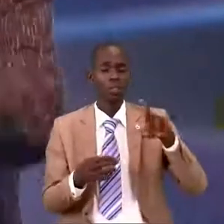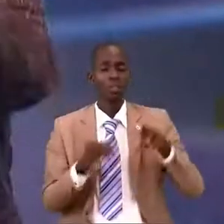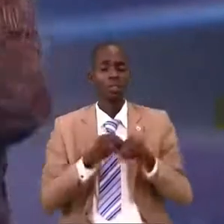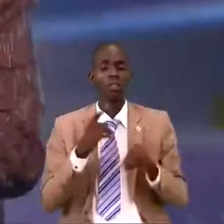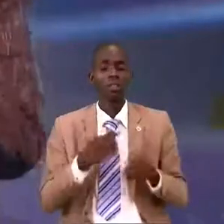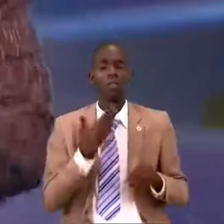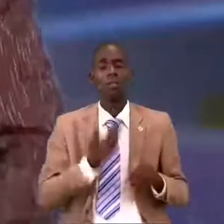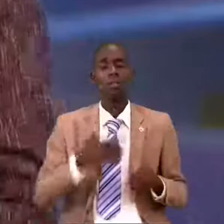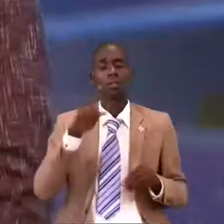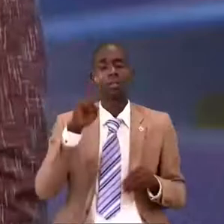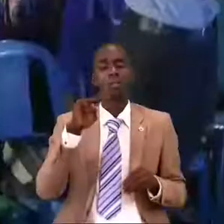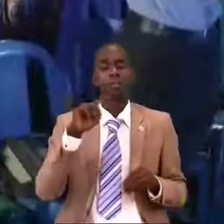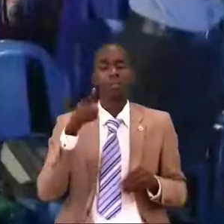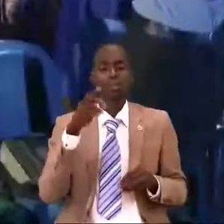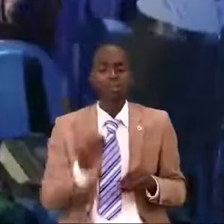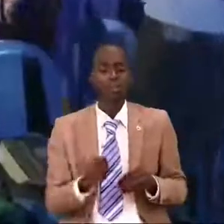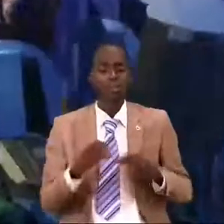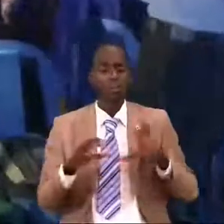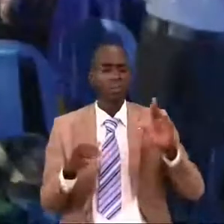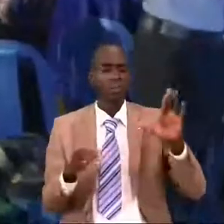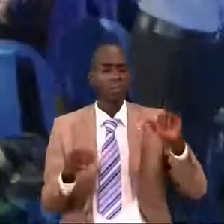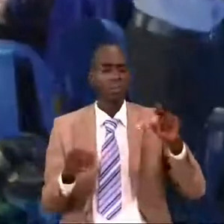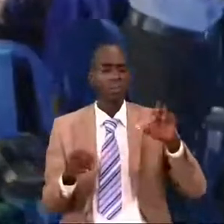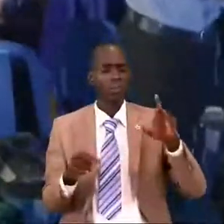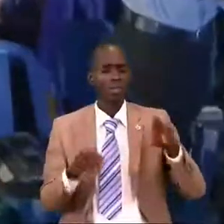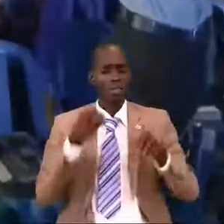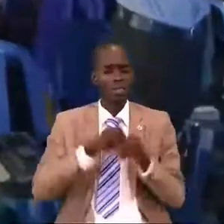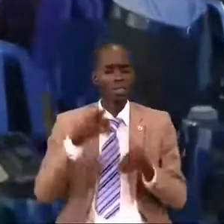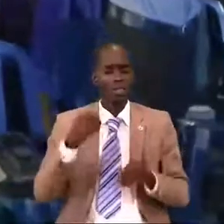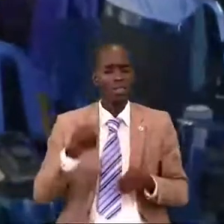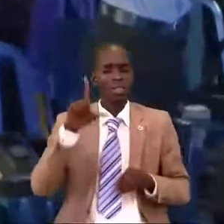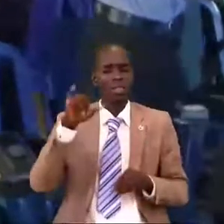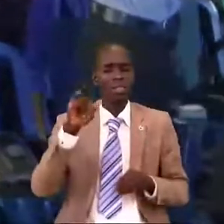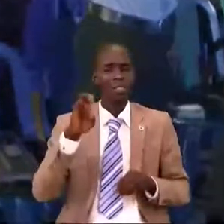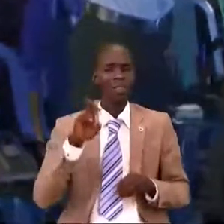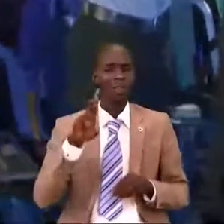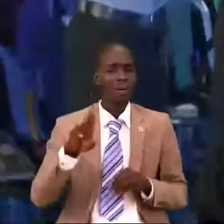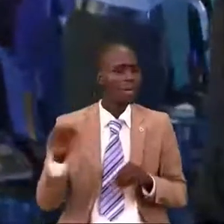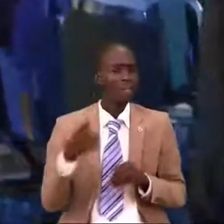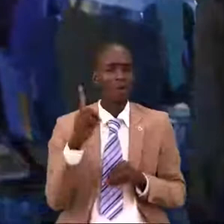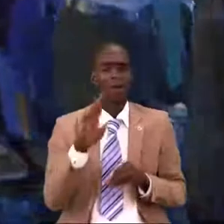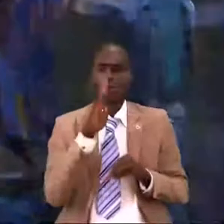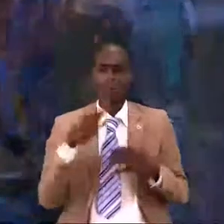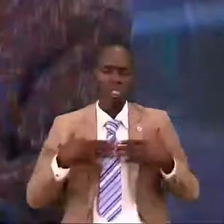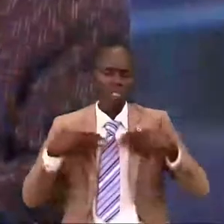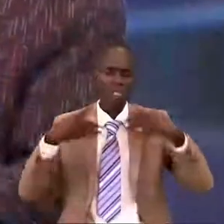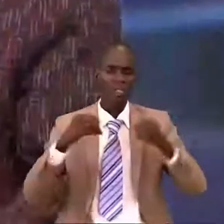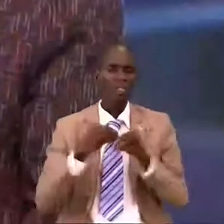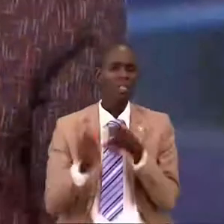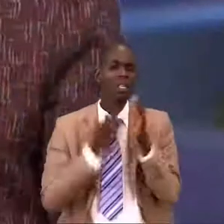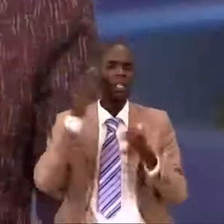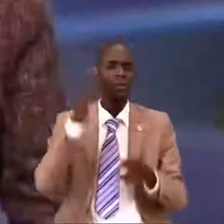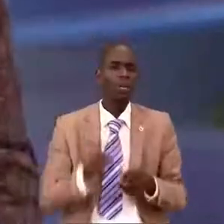où. Sois guéri au nom de Jésus. Perte de sang,